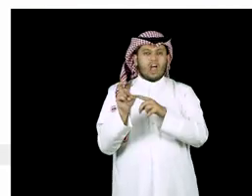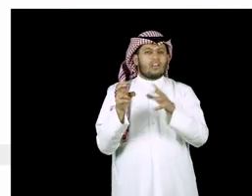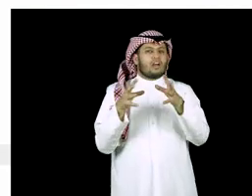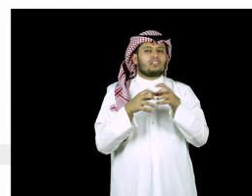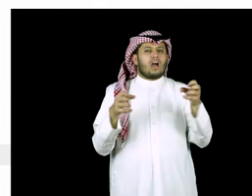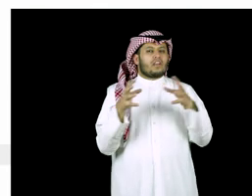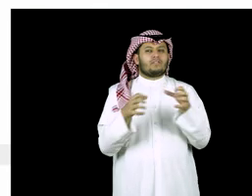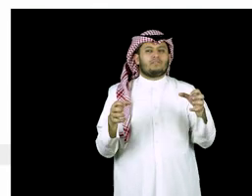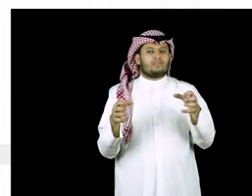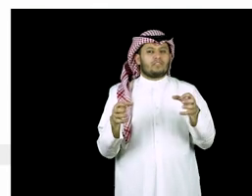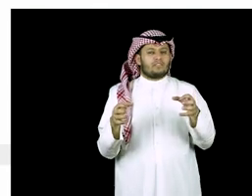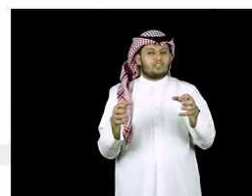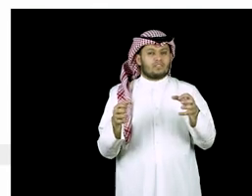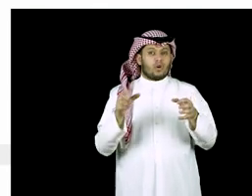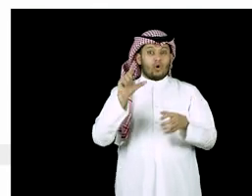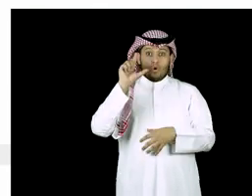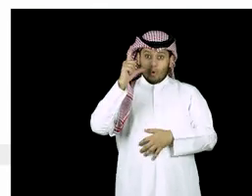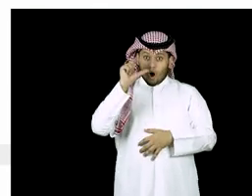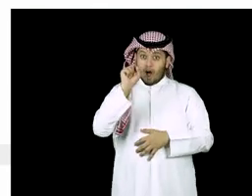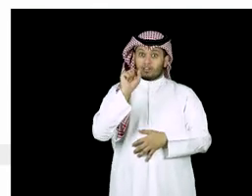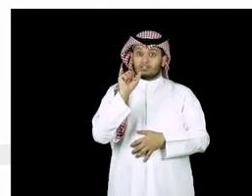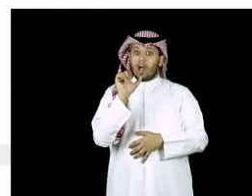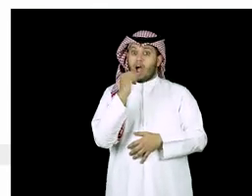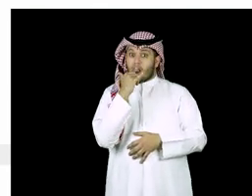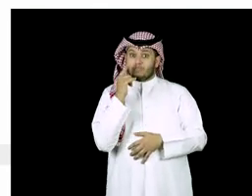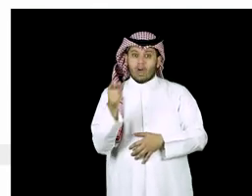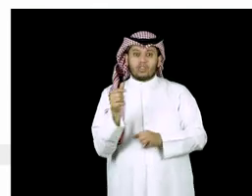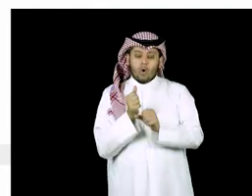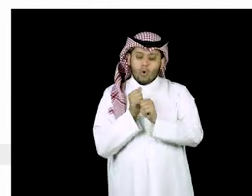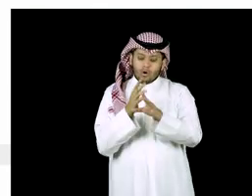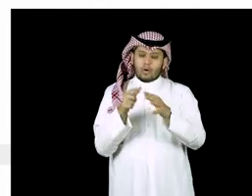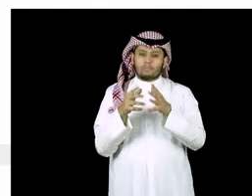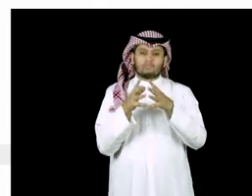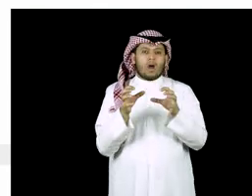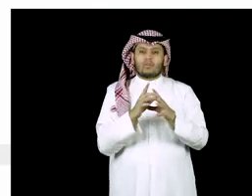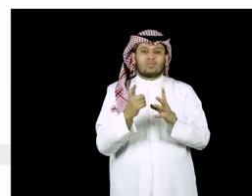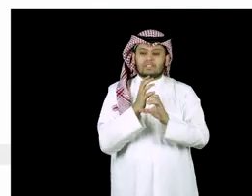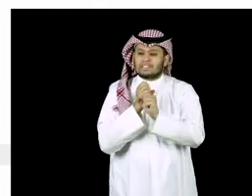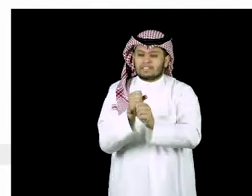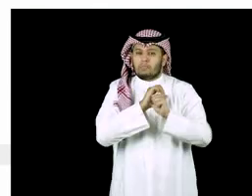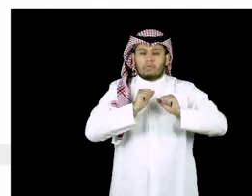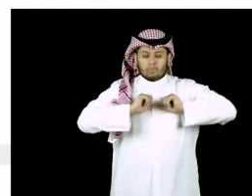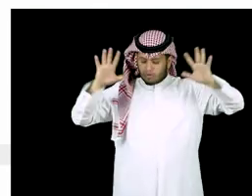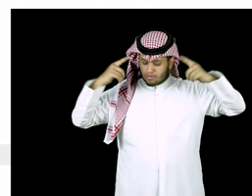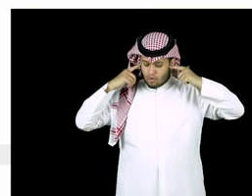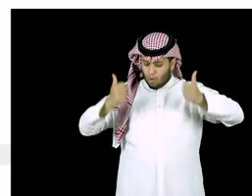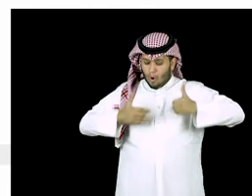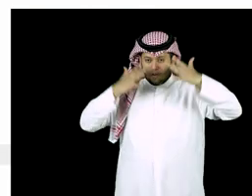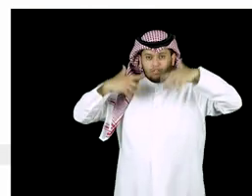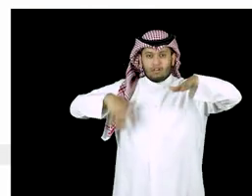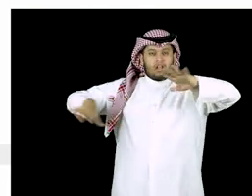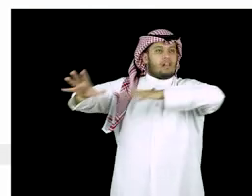الحرية لغة: الحرية هي الخلوص من الشوائب.